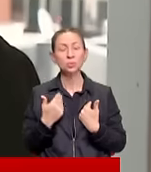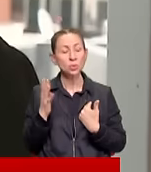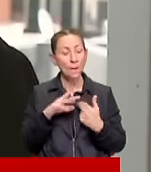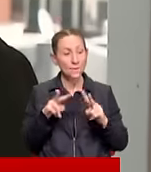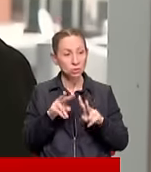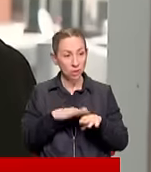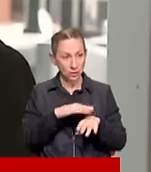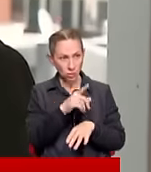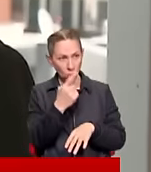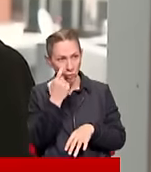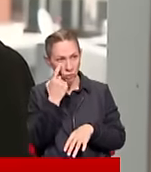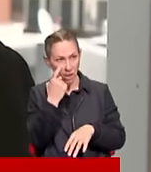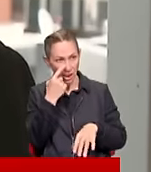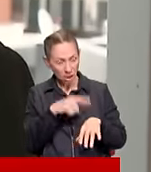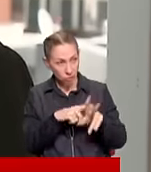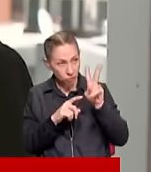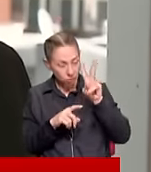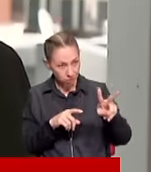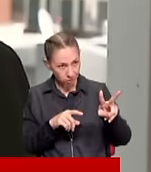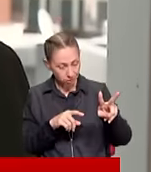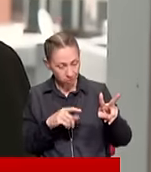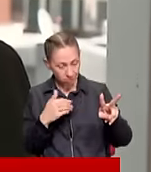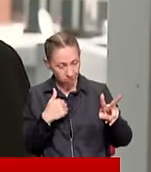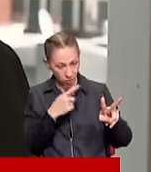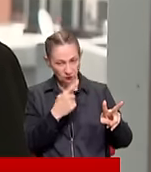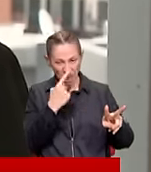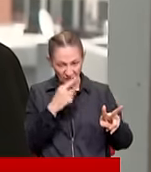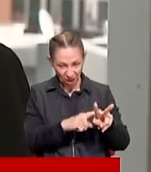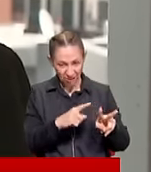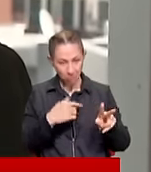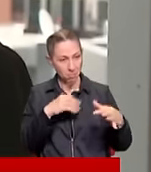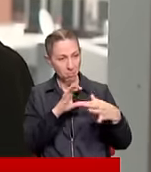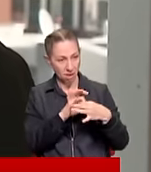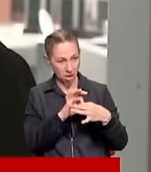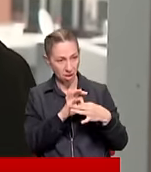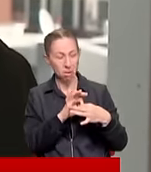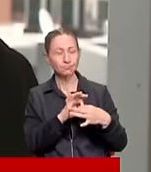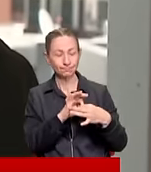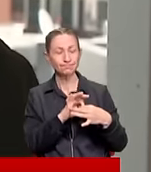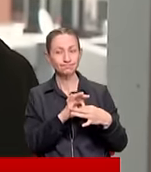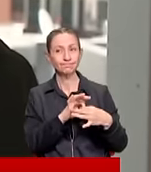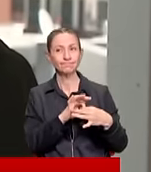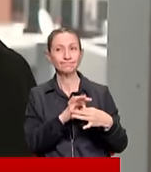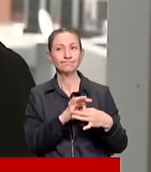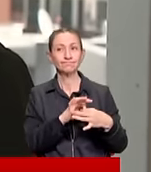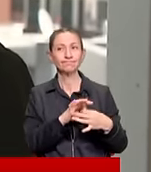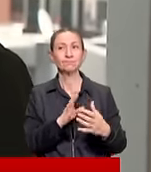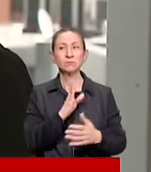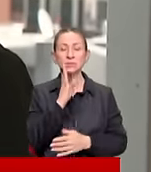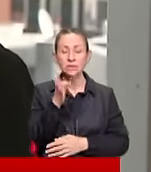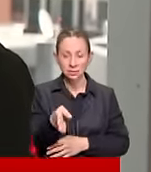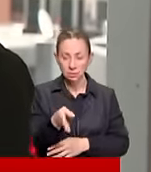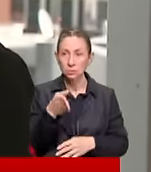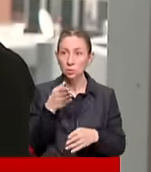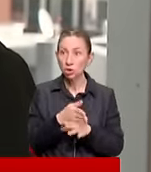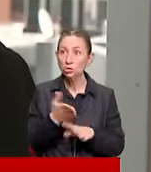Mansur Başkan'ın o gözündeki o inanç ve bizim olan sadakatimiz ve bağlılığımız, gittik gerçekten